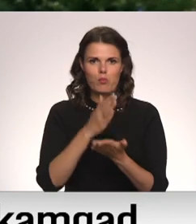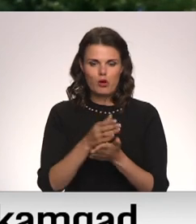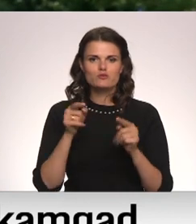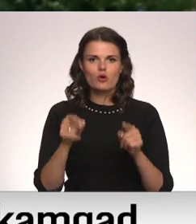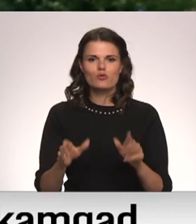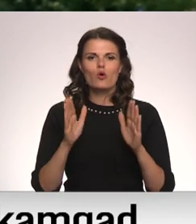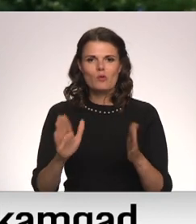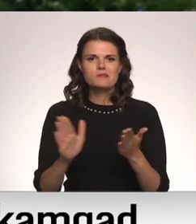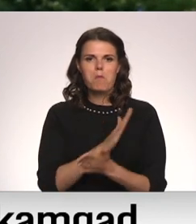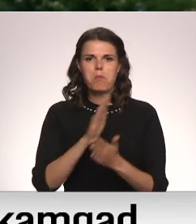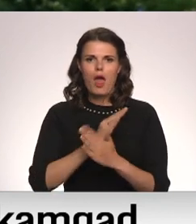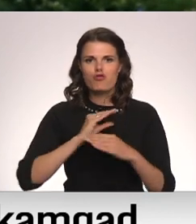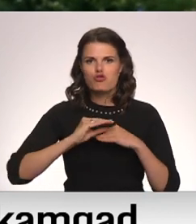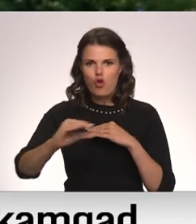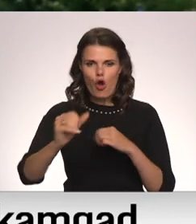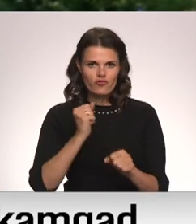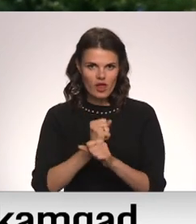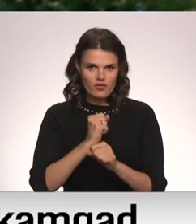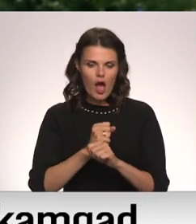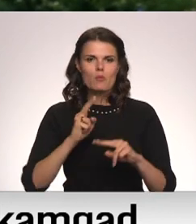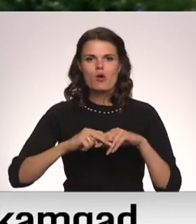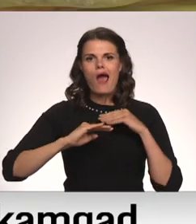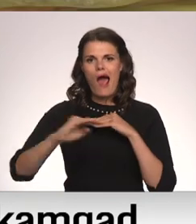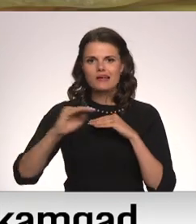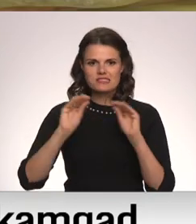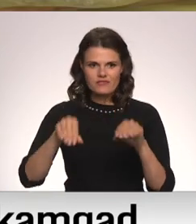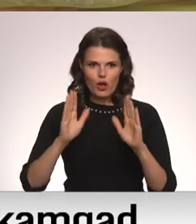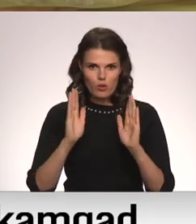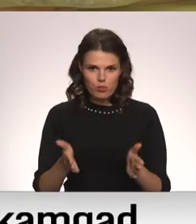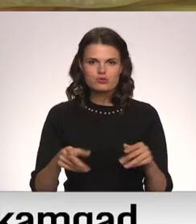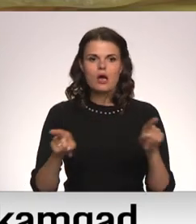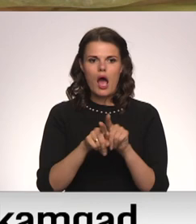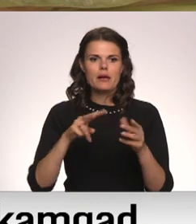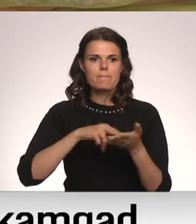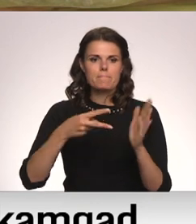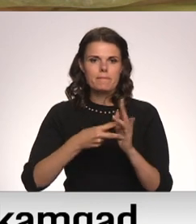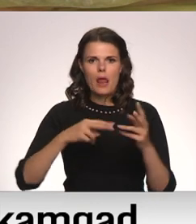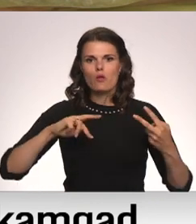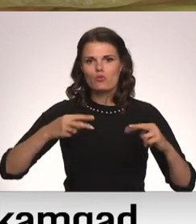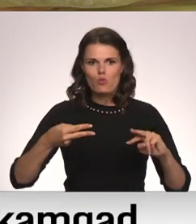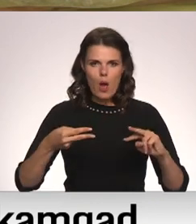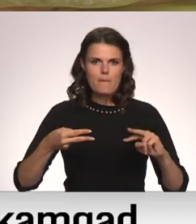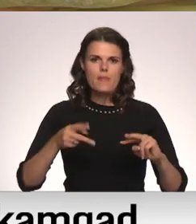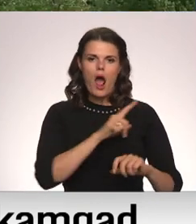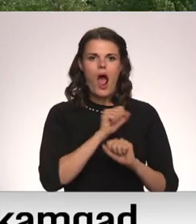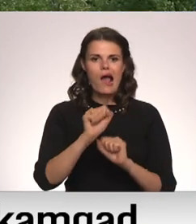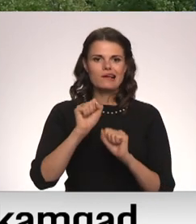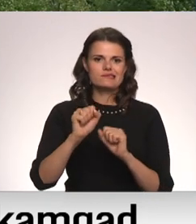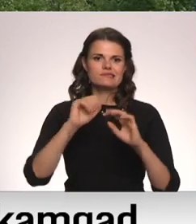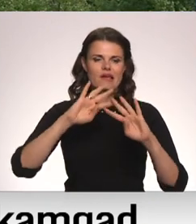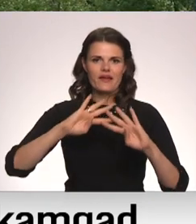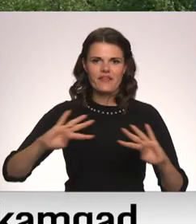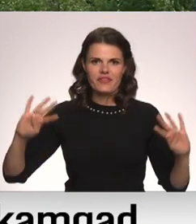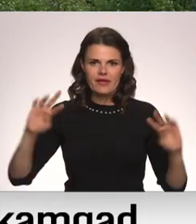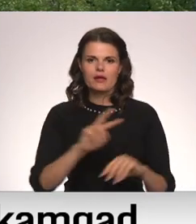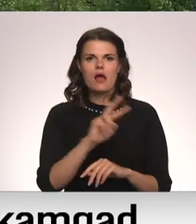paredzēti betonēšanas darbi, kā arī asfaltēšanas darbi. Ir plānots arī nomainīt šos aizsargtīklus, kas